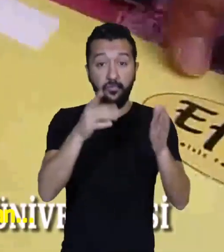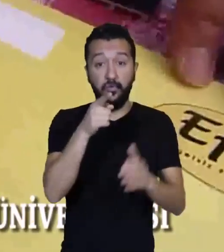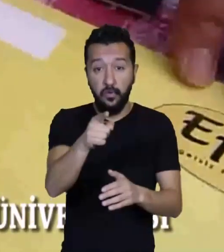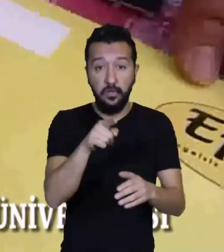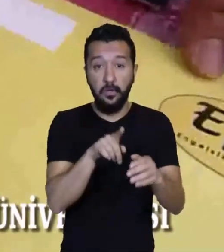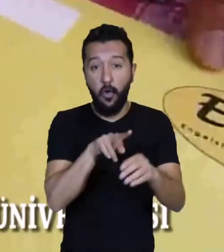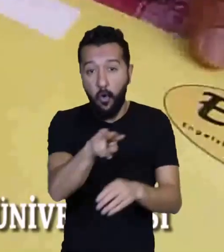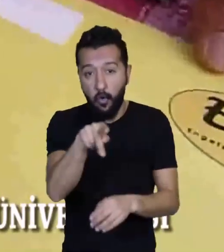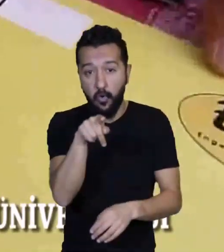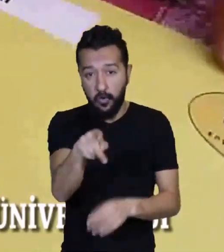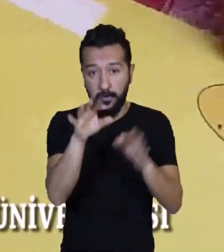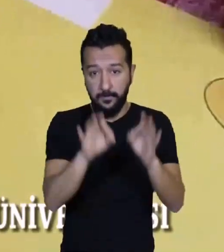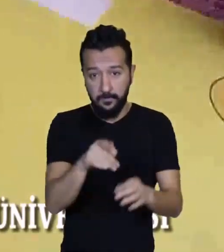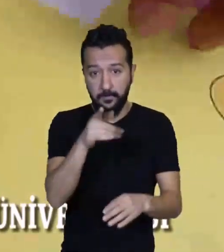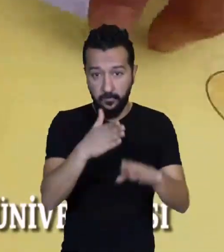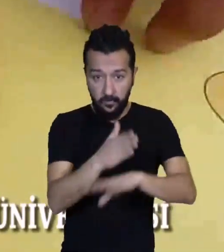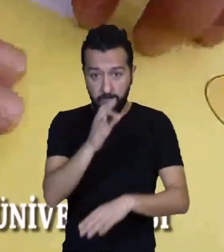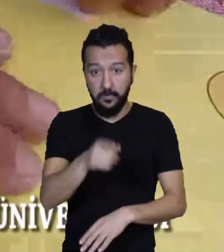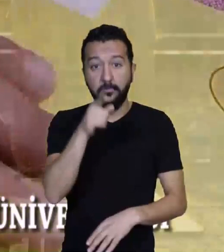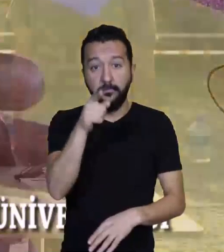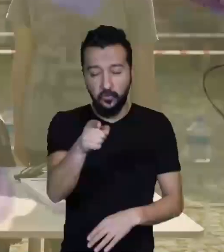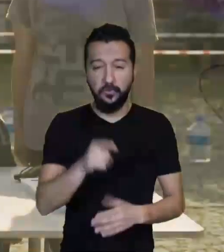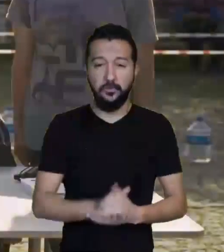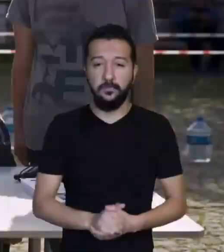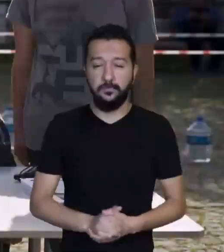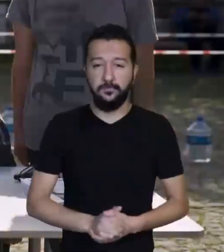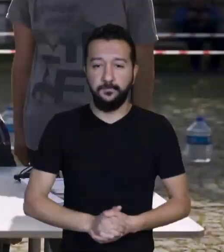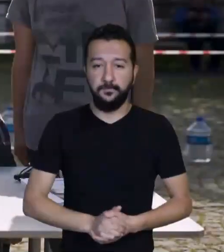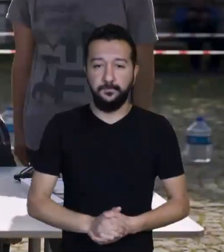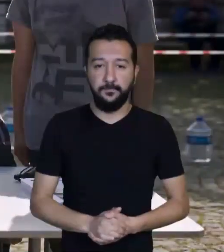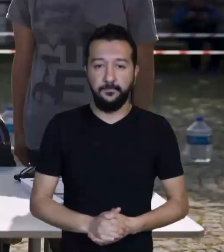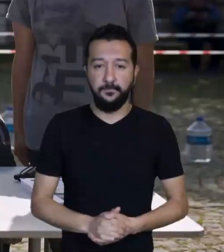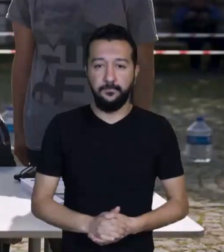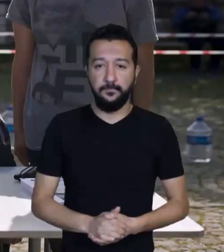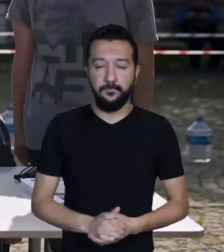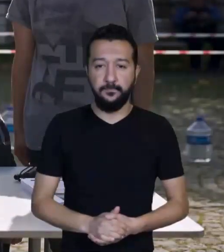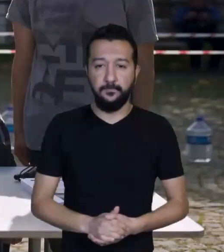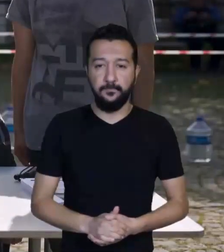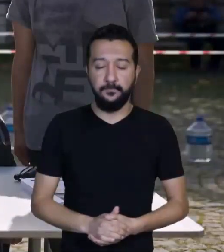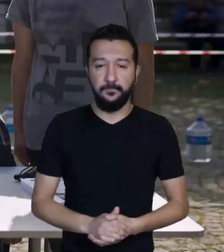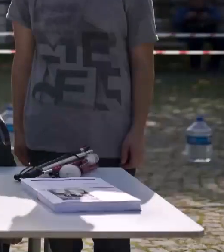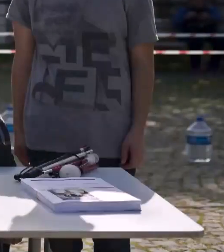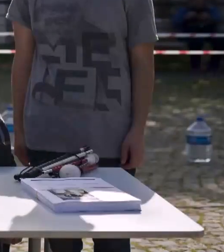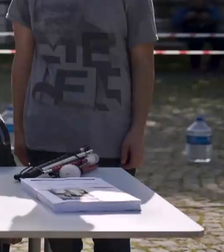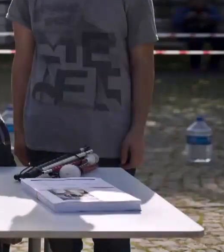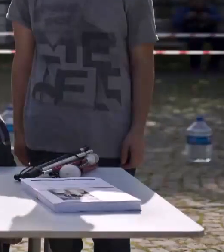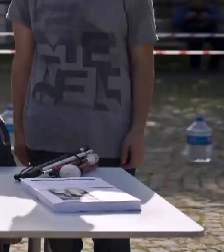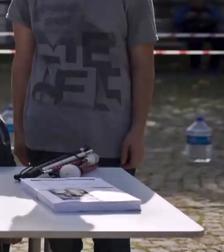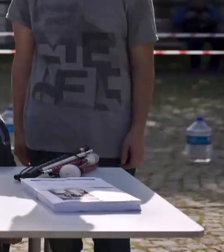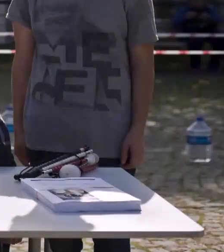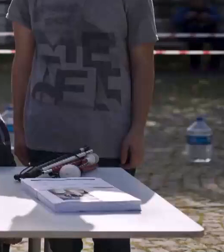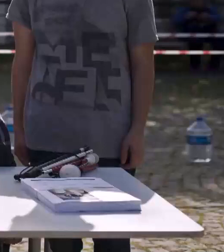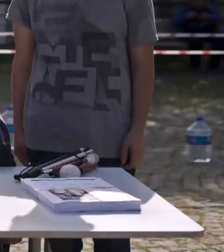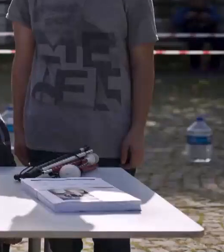oklar oradan gittiğini oradan, gösteriyor. Evet, doğru öyle mu hocam? Evet hocam. Şimdi üzerinde birkaç parça kağıdın olduğu standta biri ayakta, diğer